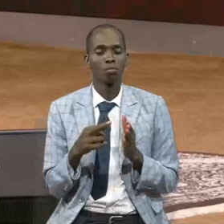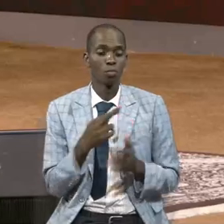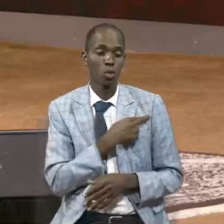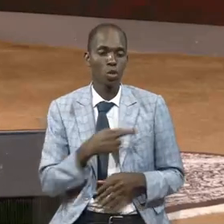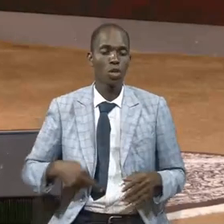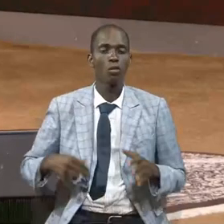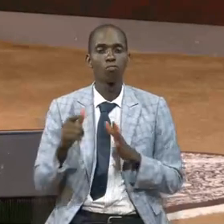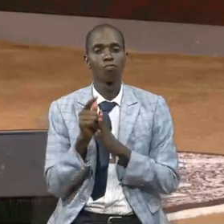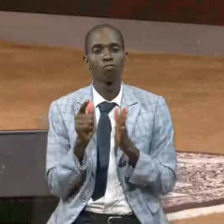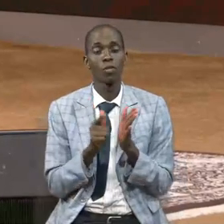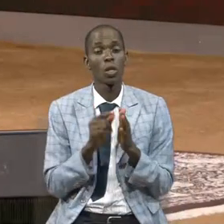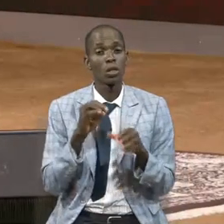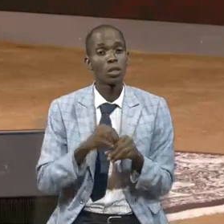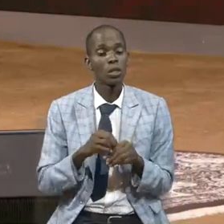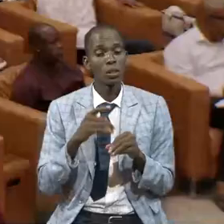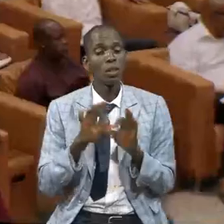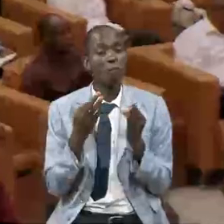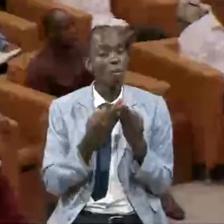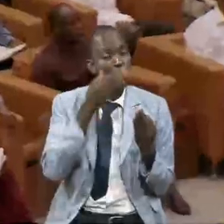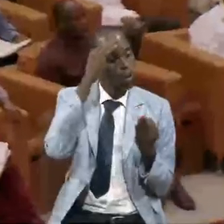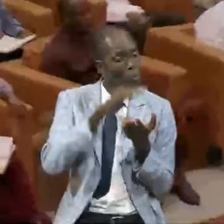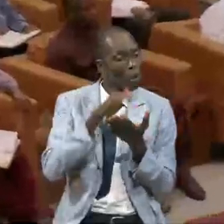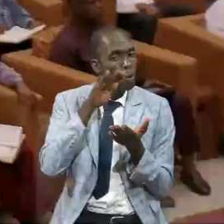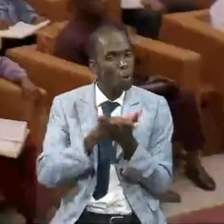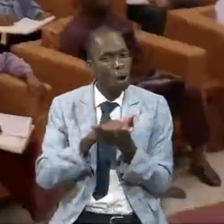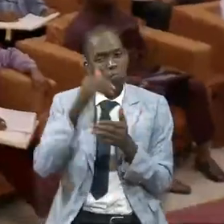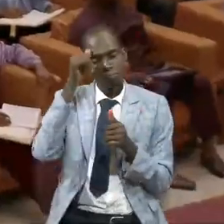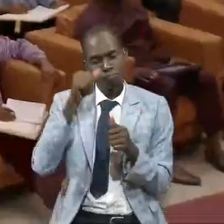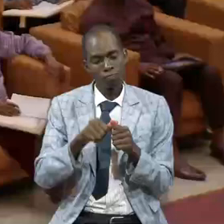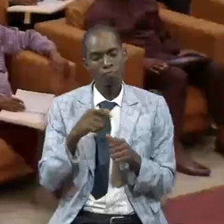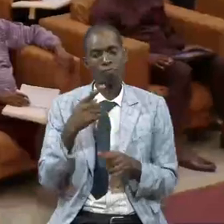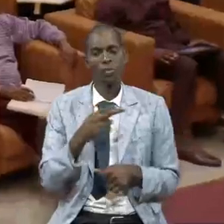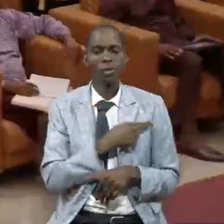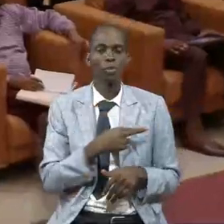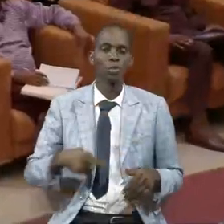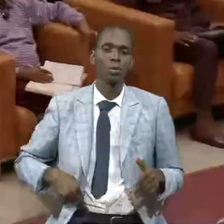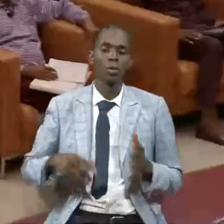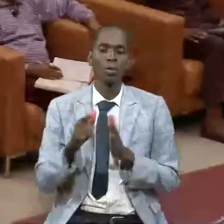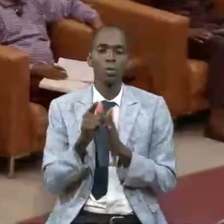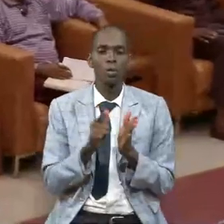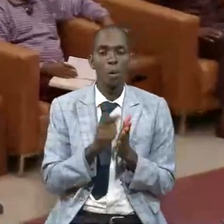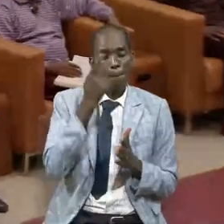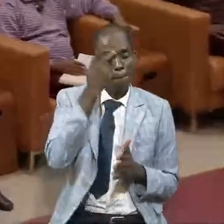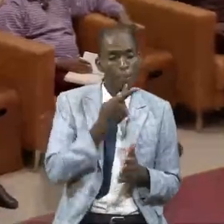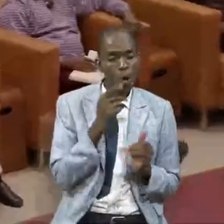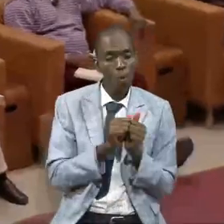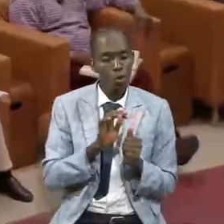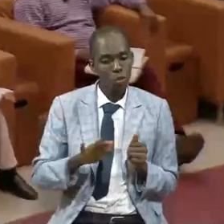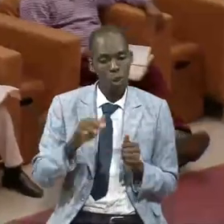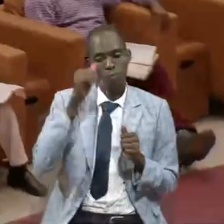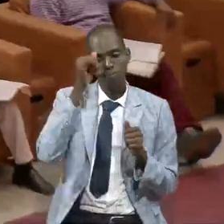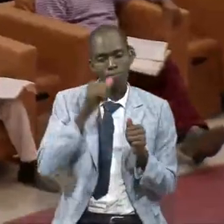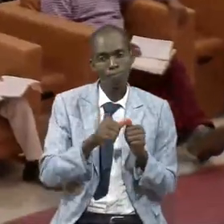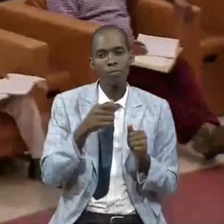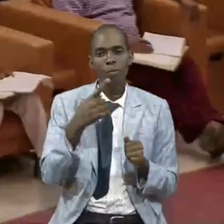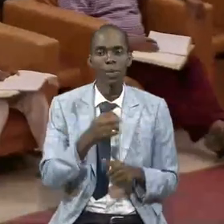subvenir à leurs besoins? La loi royale. Entre dans les parents, dans la famille, mari et femme, et la loi royale. Enfin,